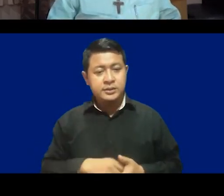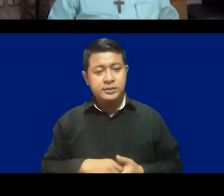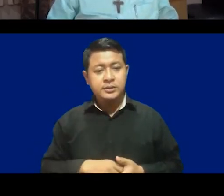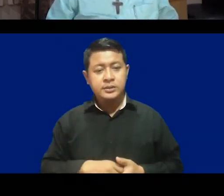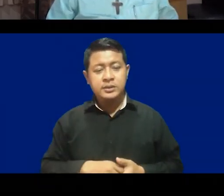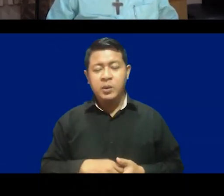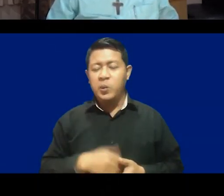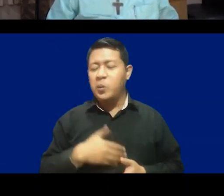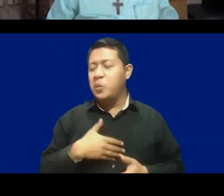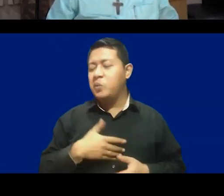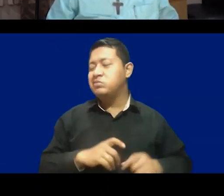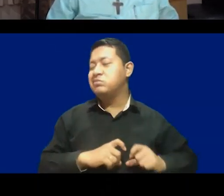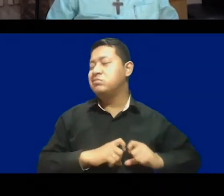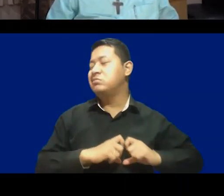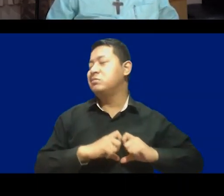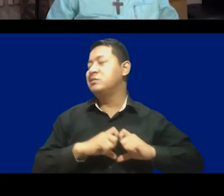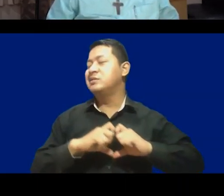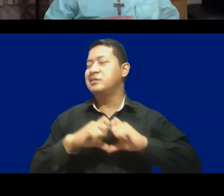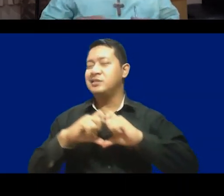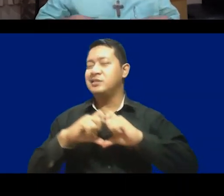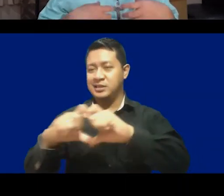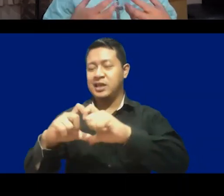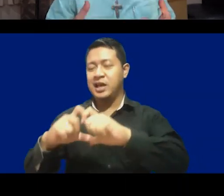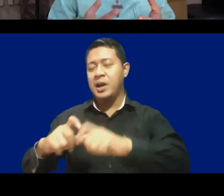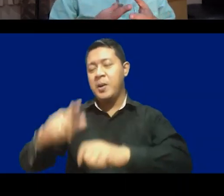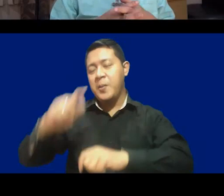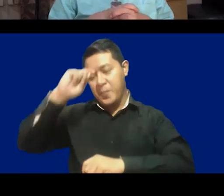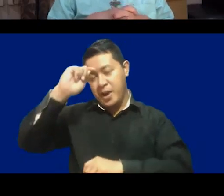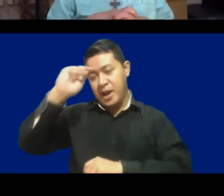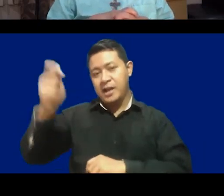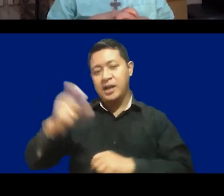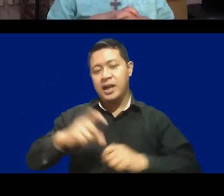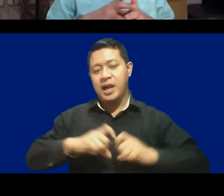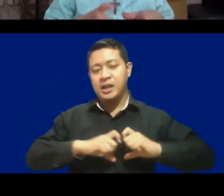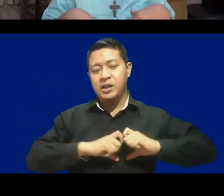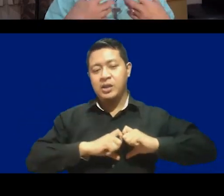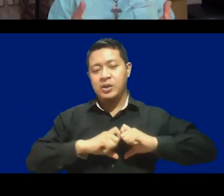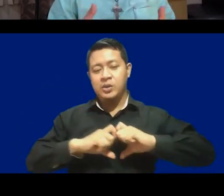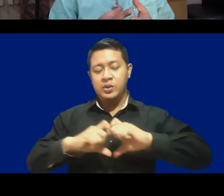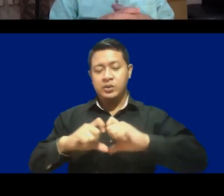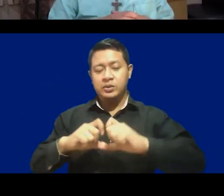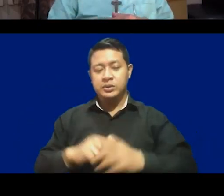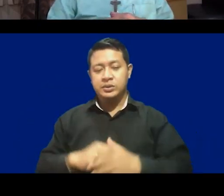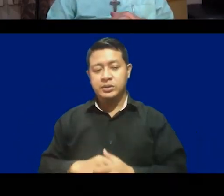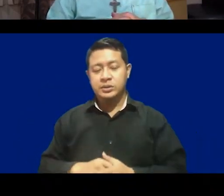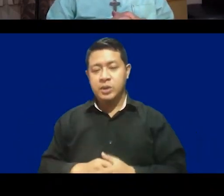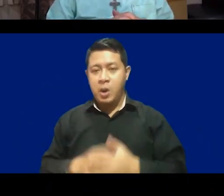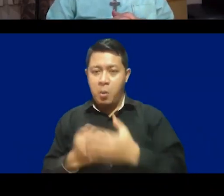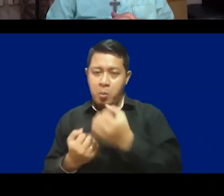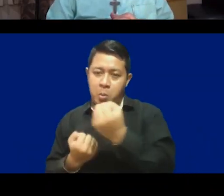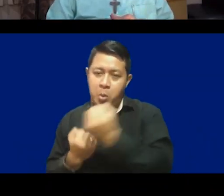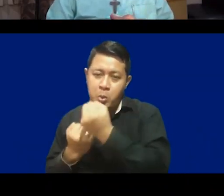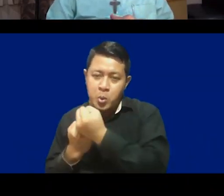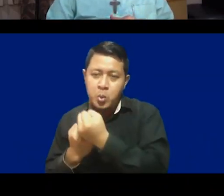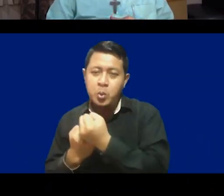satu temannya yang perempuan, yang begitu mencintai dengan tulus, menghargai dengan tulus,